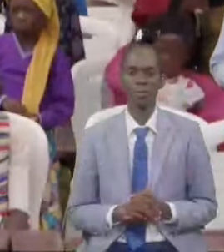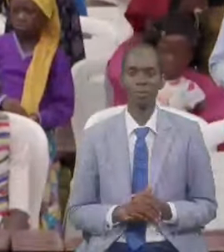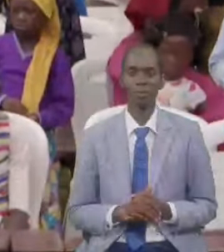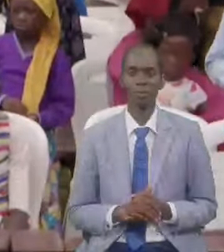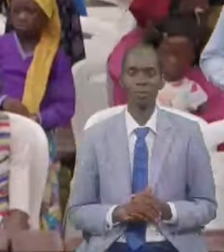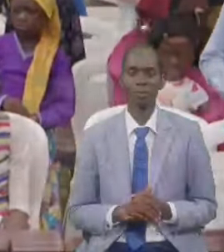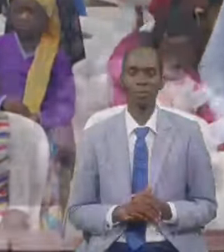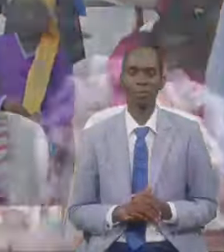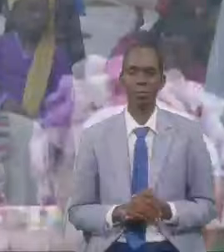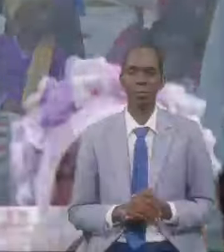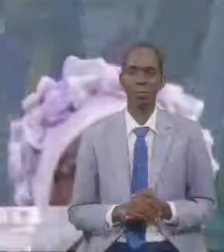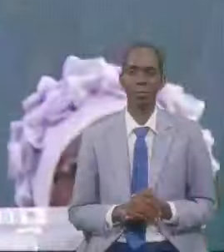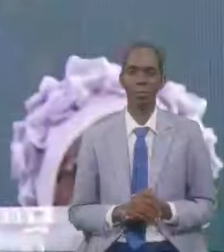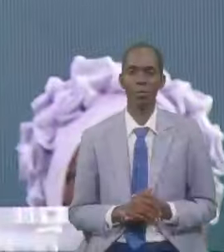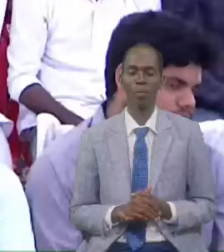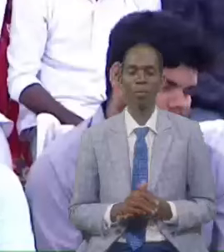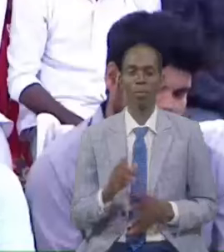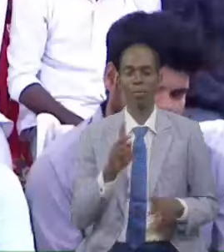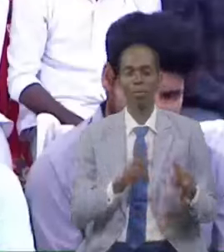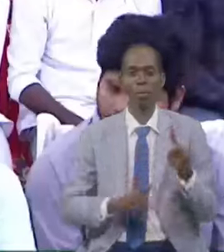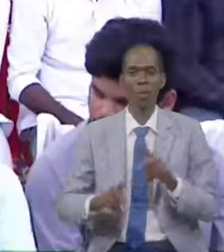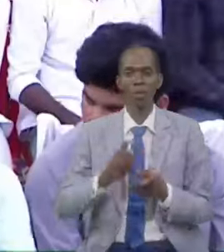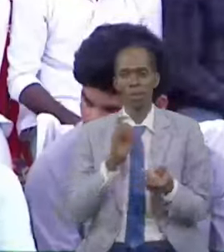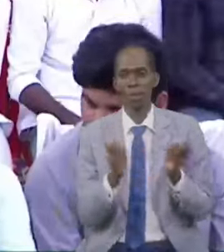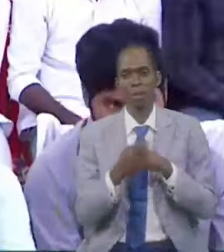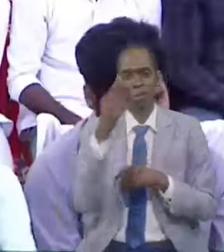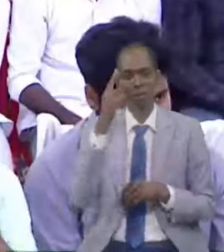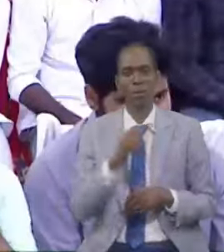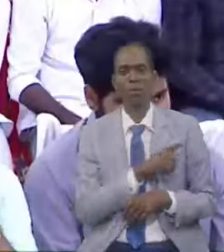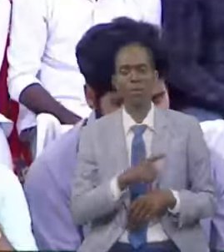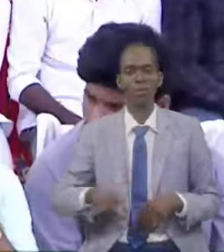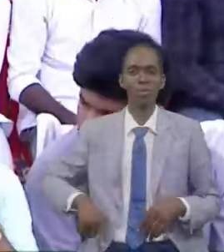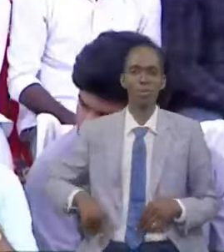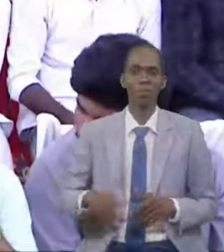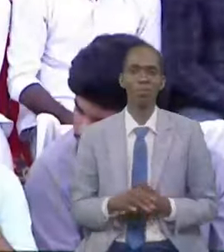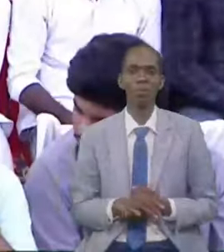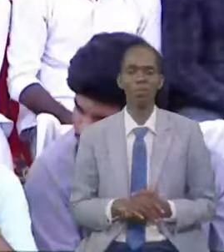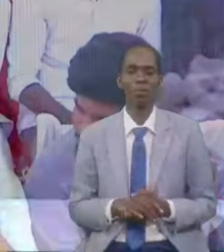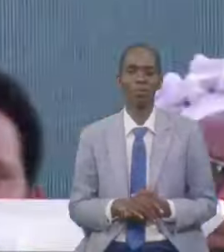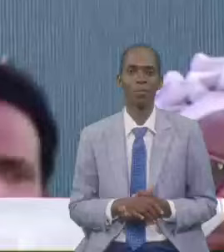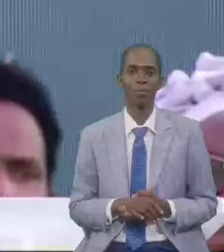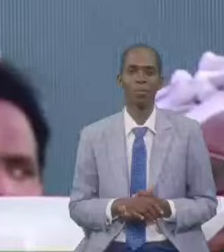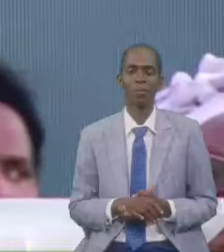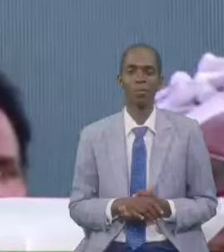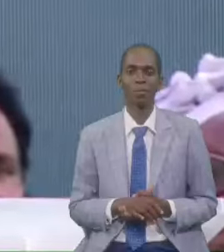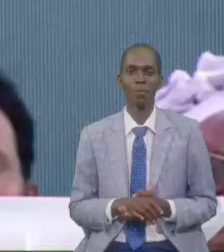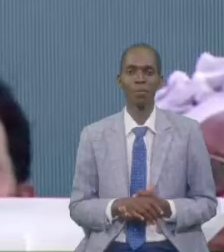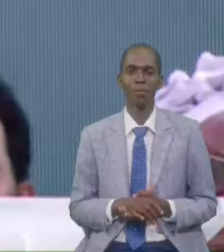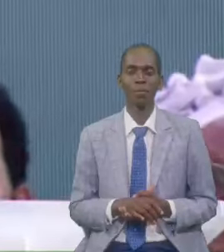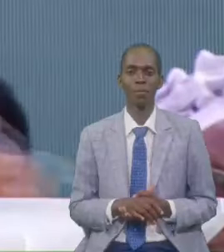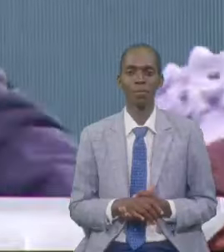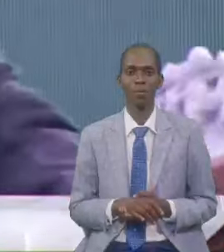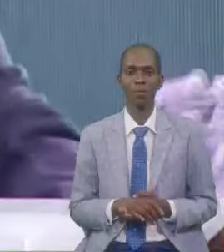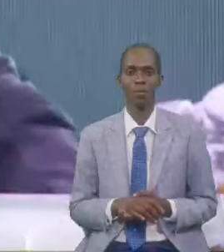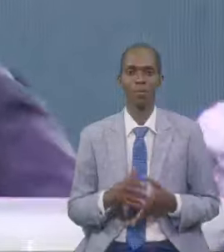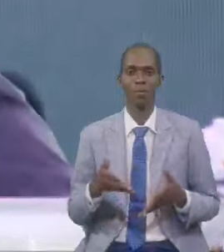people transformed for the Lord. అనేక మంది యవనస్తులు ప్రభు కోసం రూపాంతరం చెందినట్టుగా ఉన్నారు. మిమ్మల్ని Let's have a word of prayer.